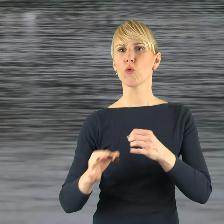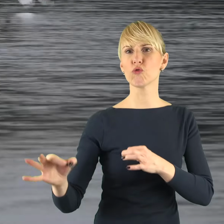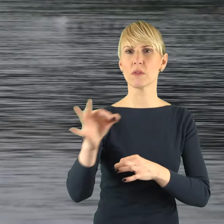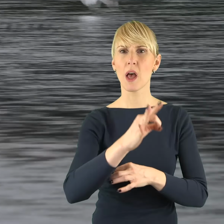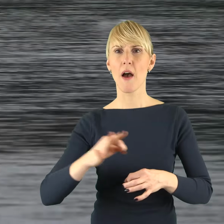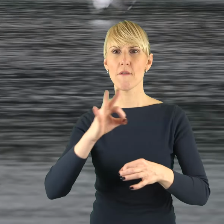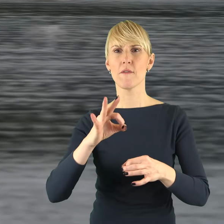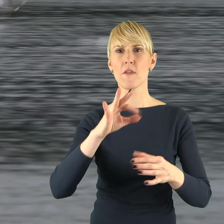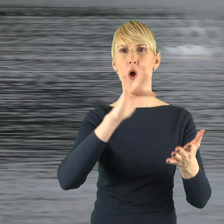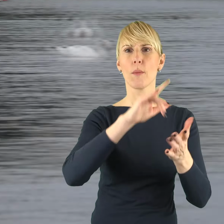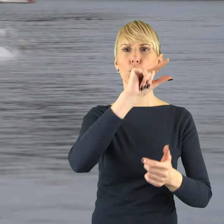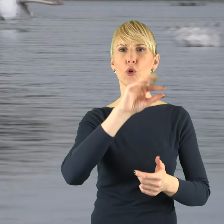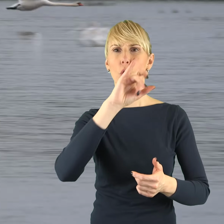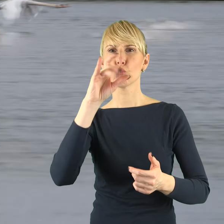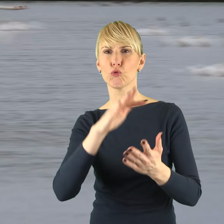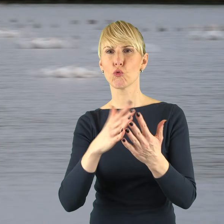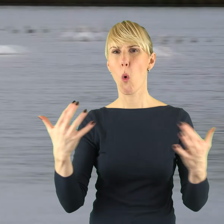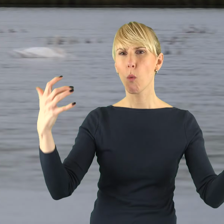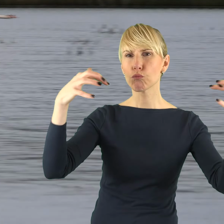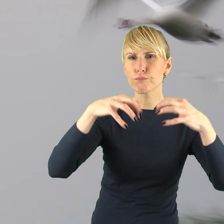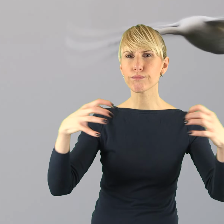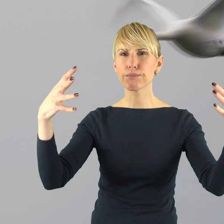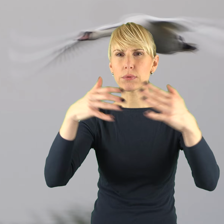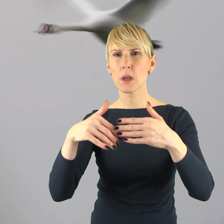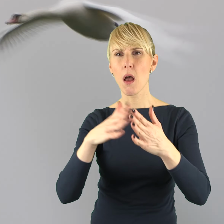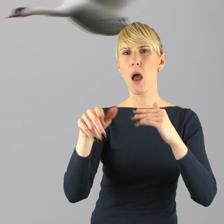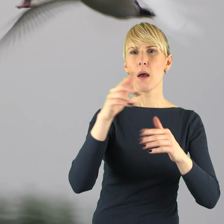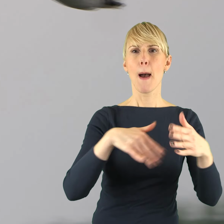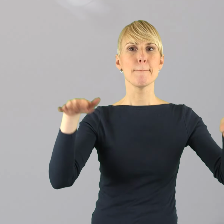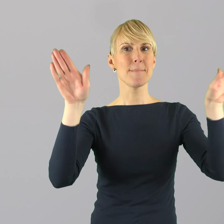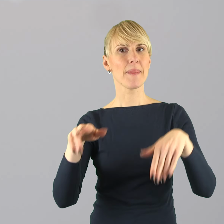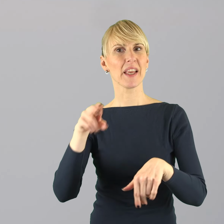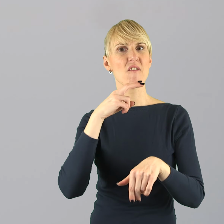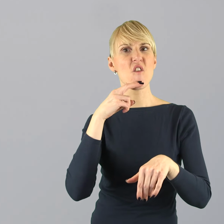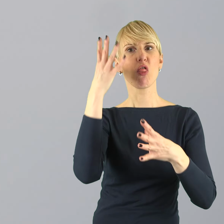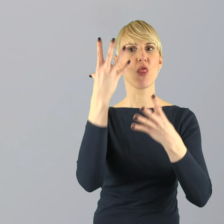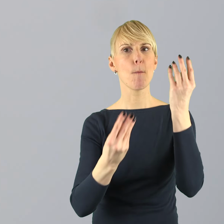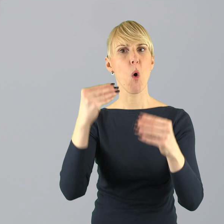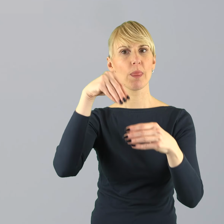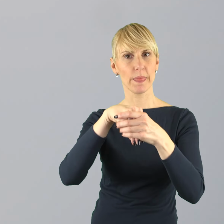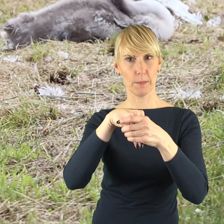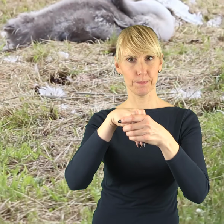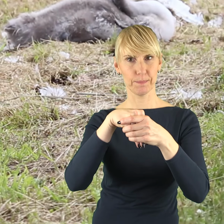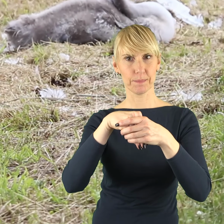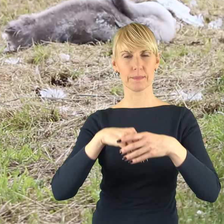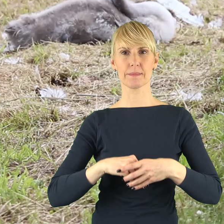Stawy przygodzickie to miejsce gniazdowania i migracji wielu gatunków ptaków wodno-błotnych.